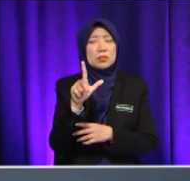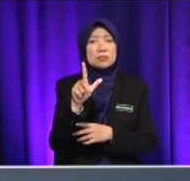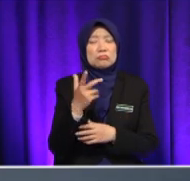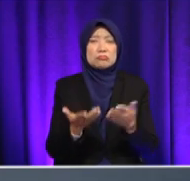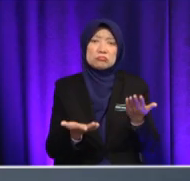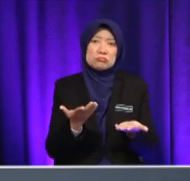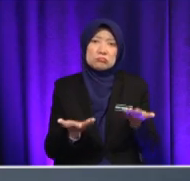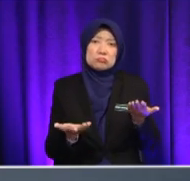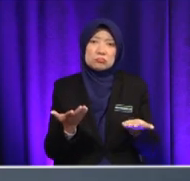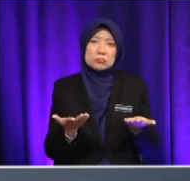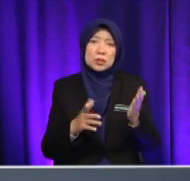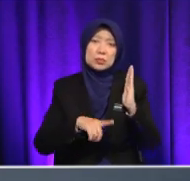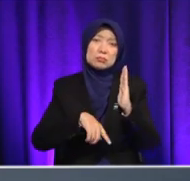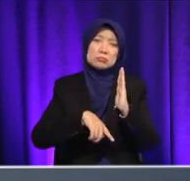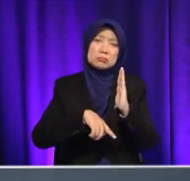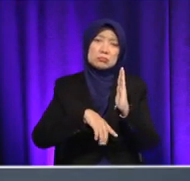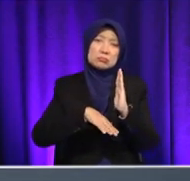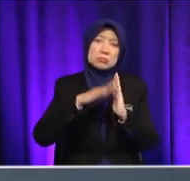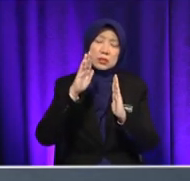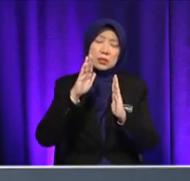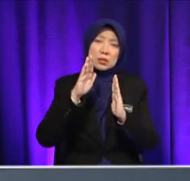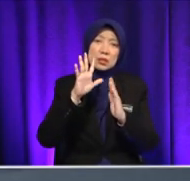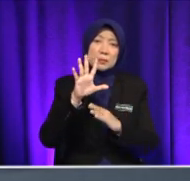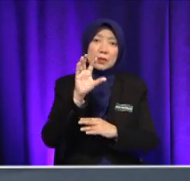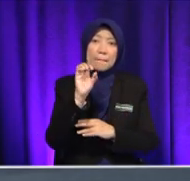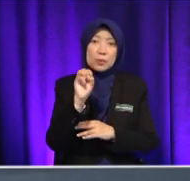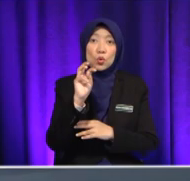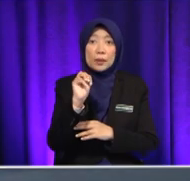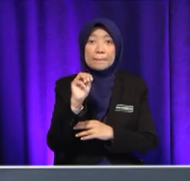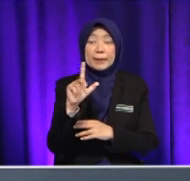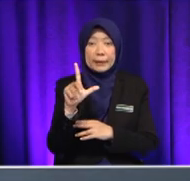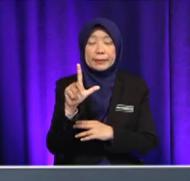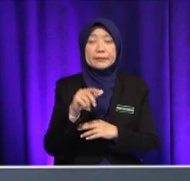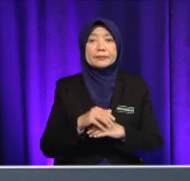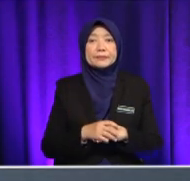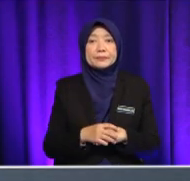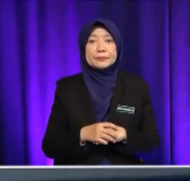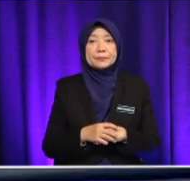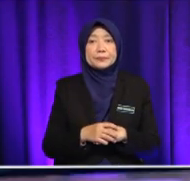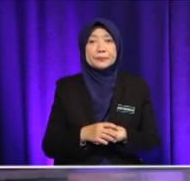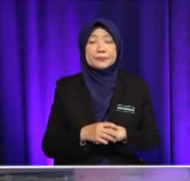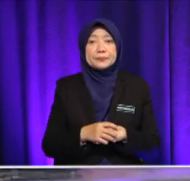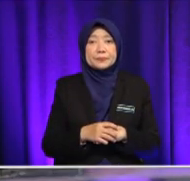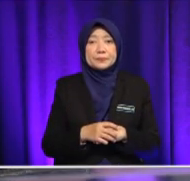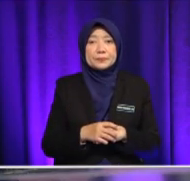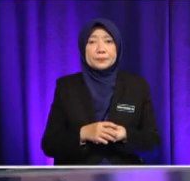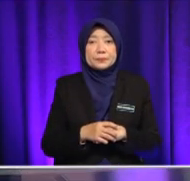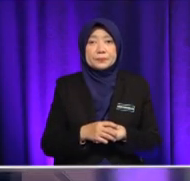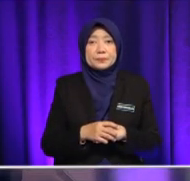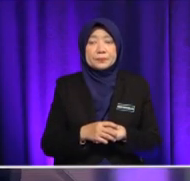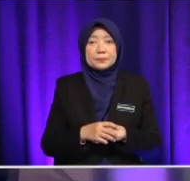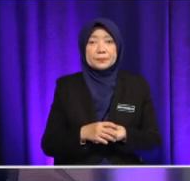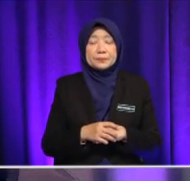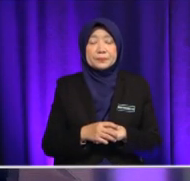anggarkan lebih kurang 50 ml sahaja. 50 ml lah. Okey. Okey. Kita letak 50